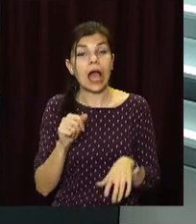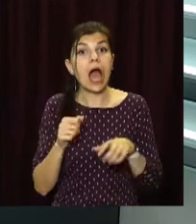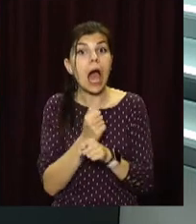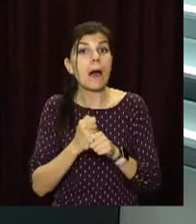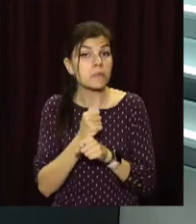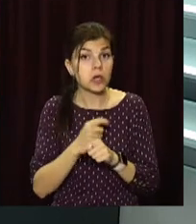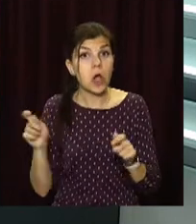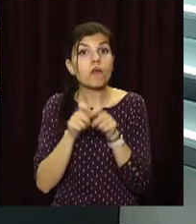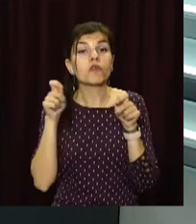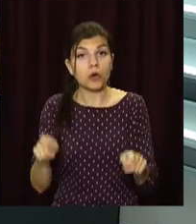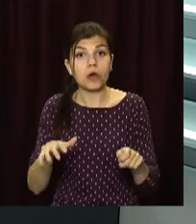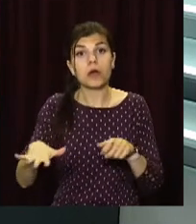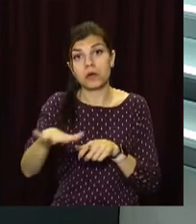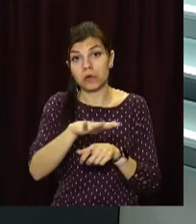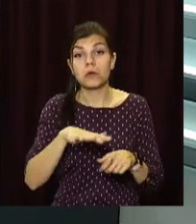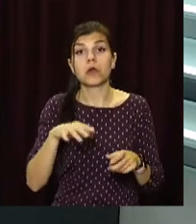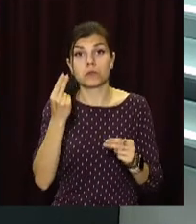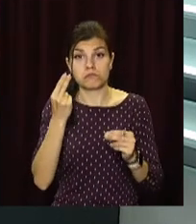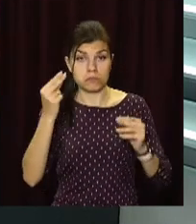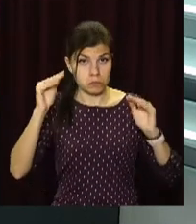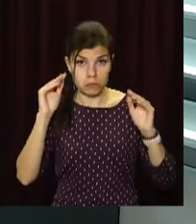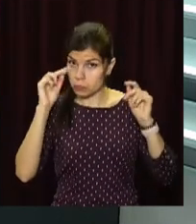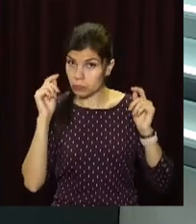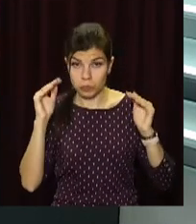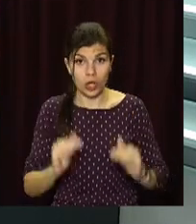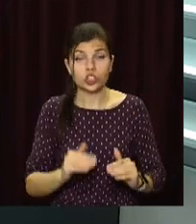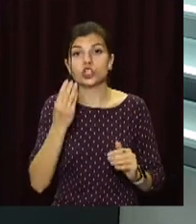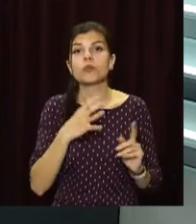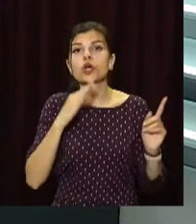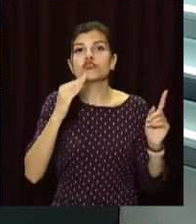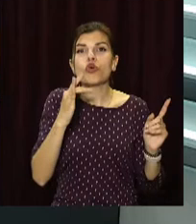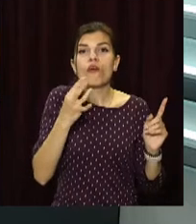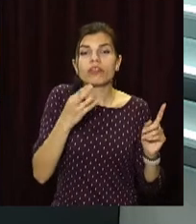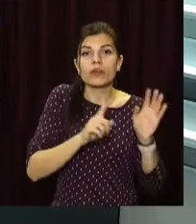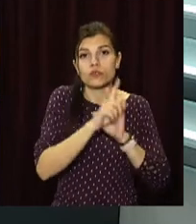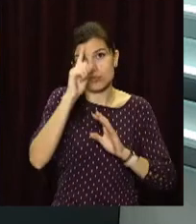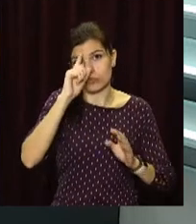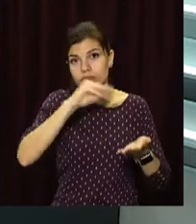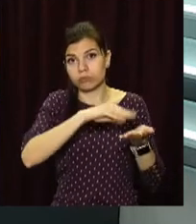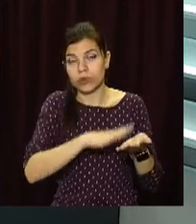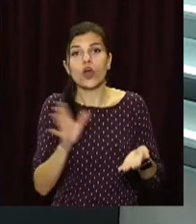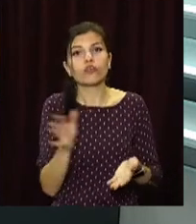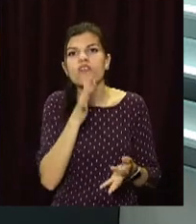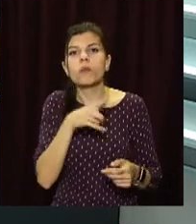про створення аптек міського підпорядкування ухвалили ще в жовтні 2020-го. Весь цей час